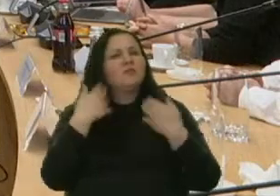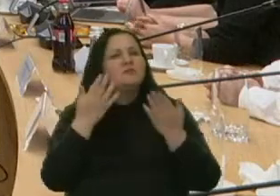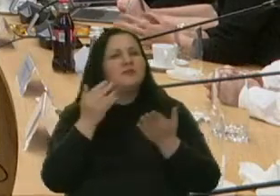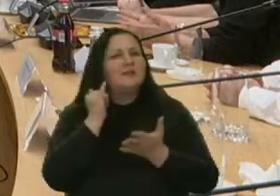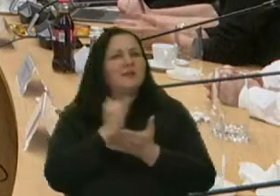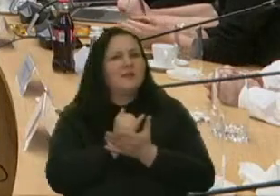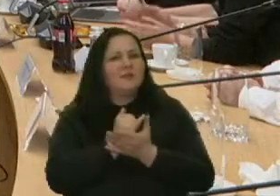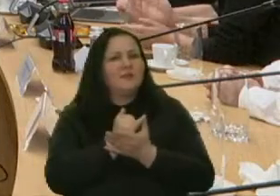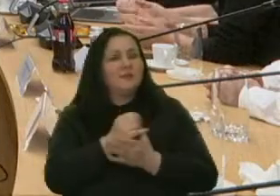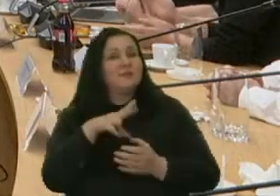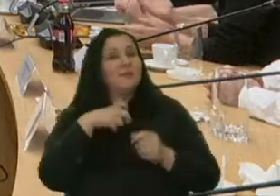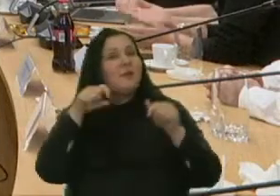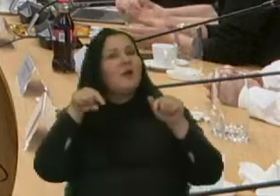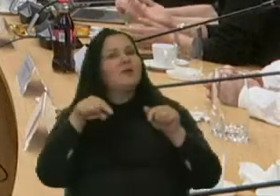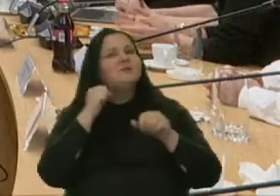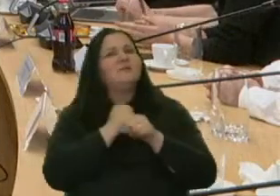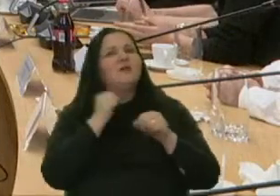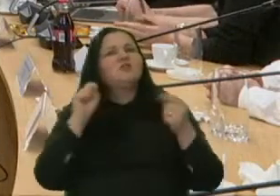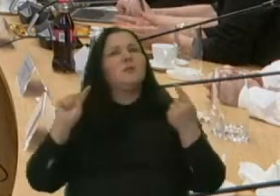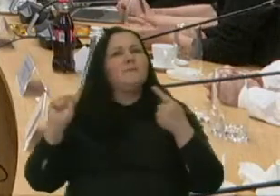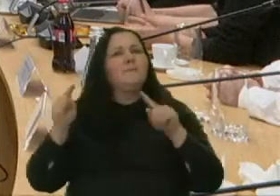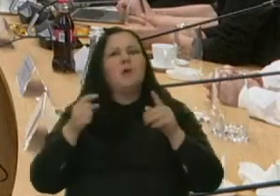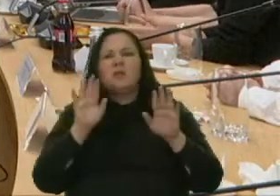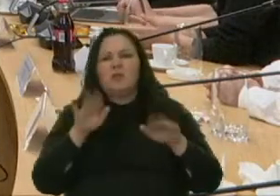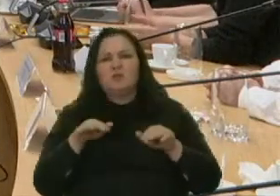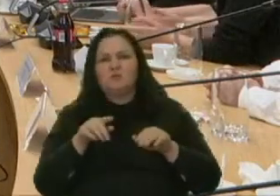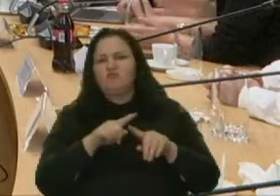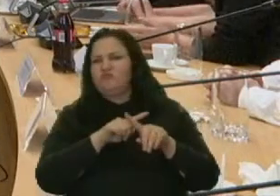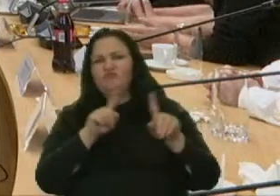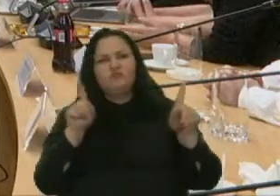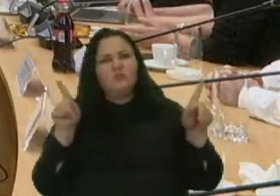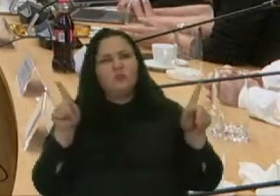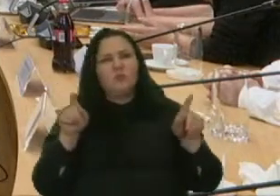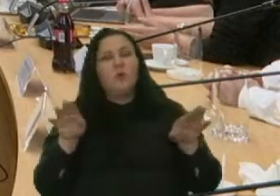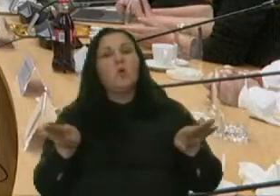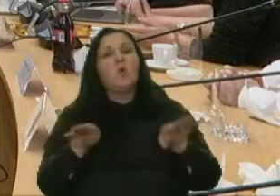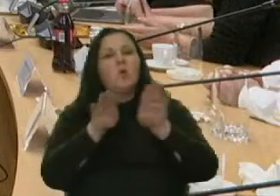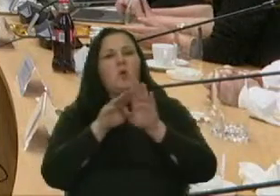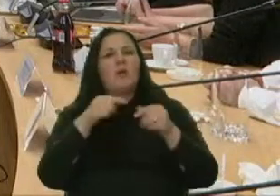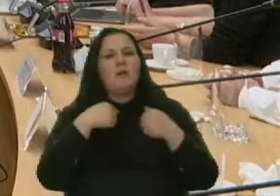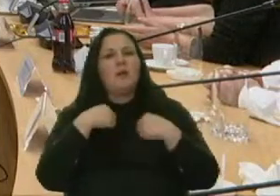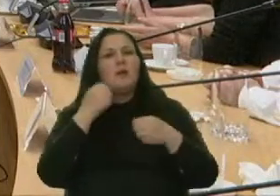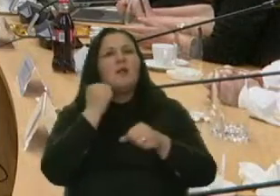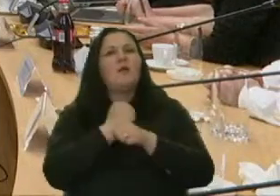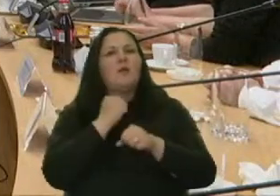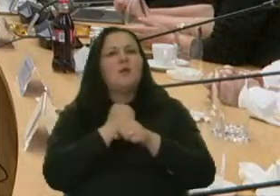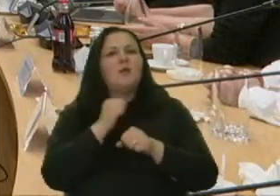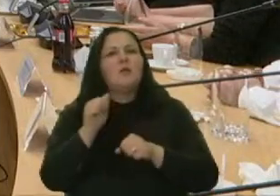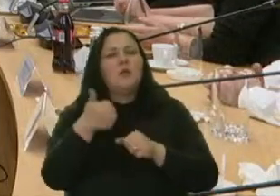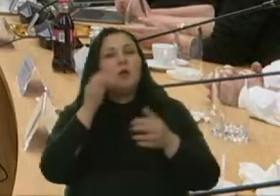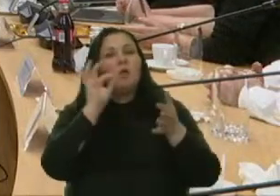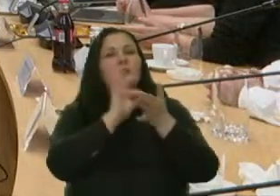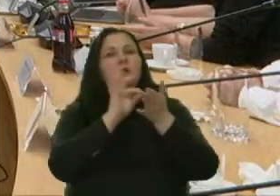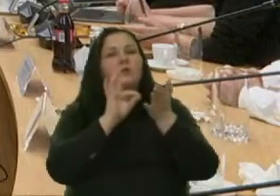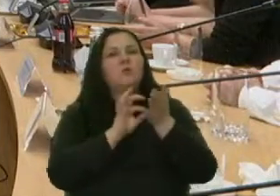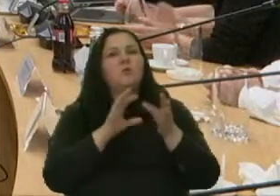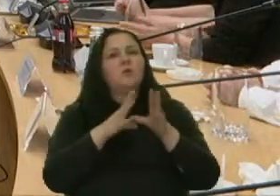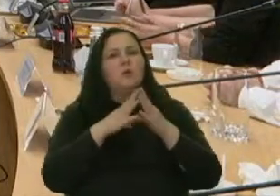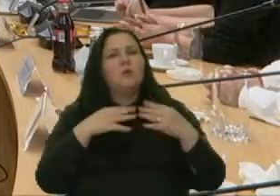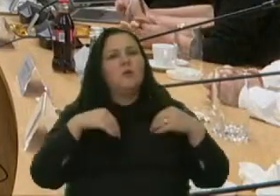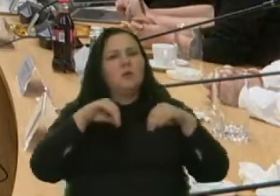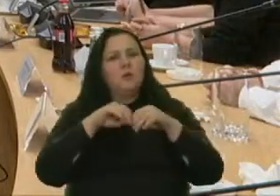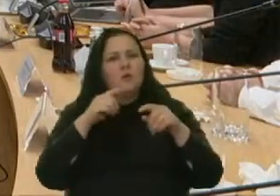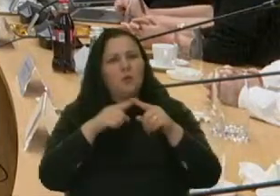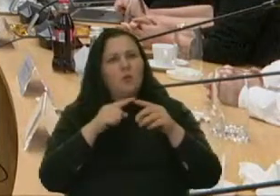dreptate suntem aice să facem politică degeaba nu este cazul colega mea a lucrat la un regulament împreună cu